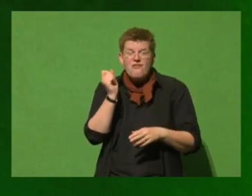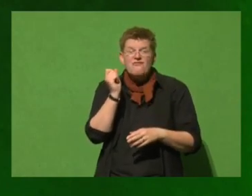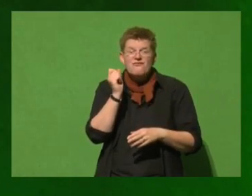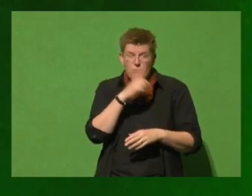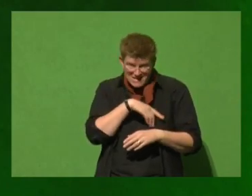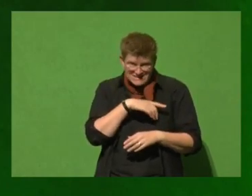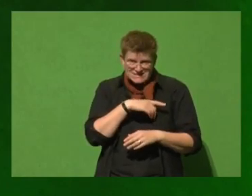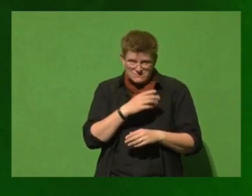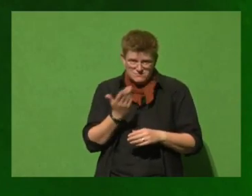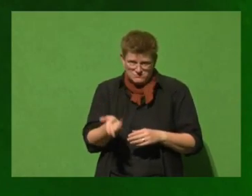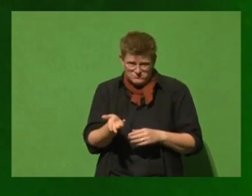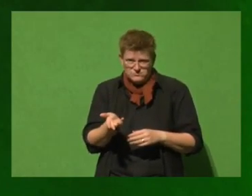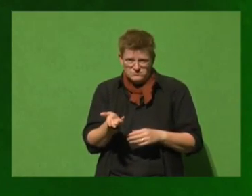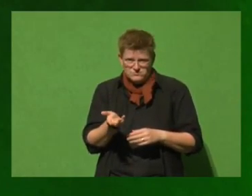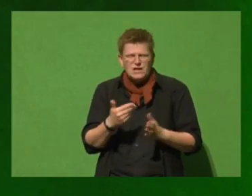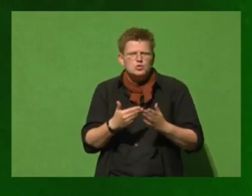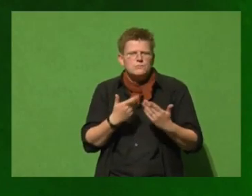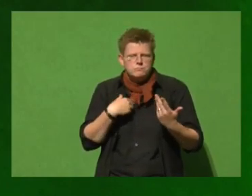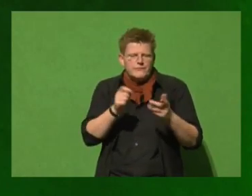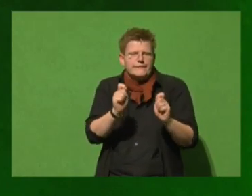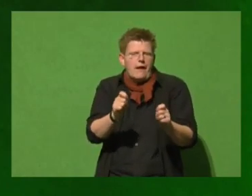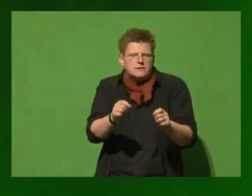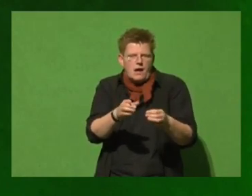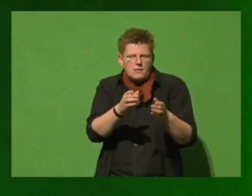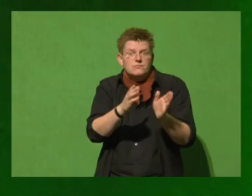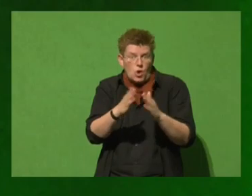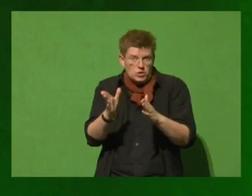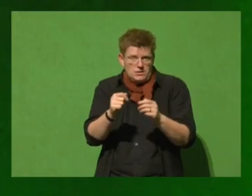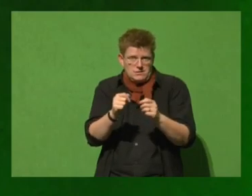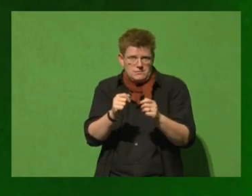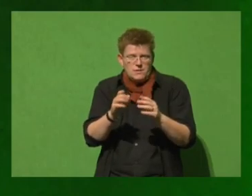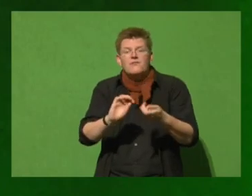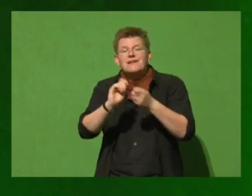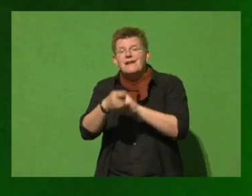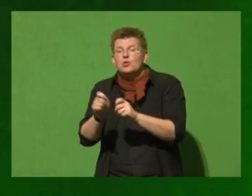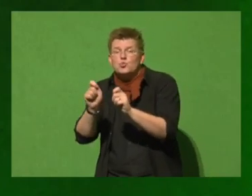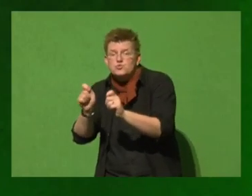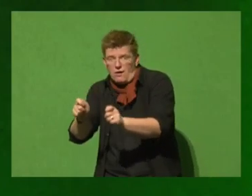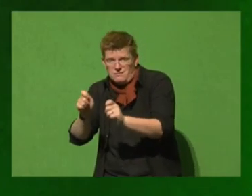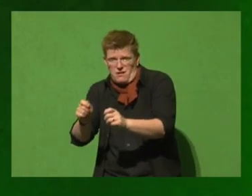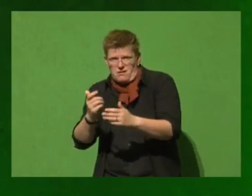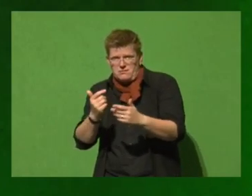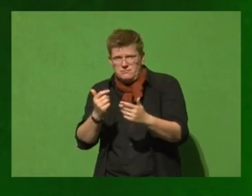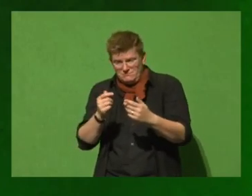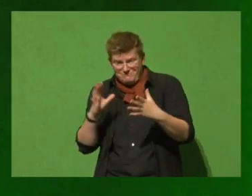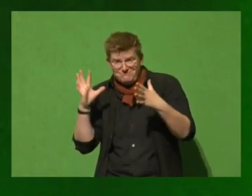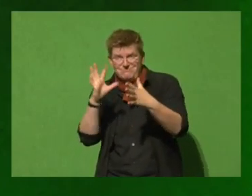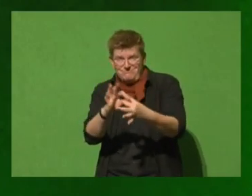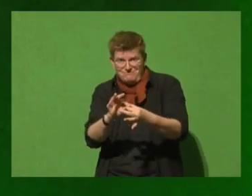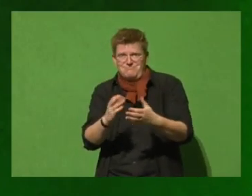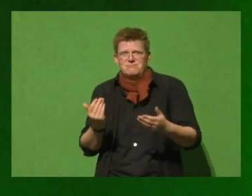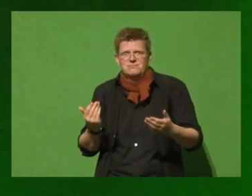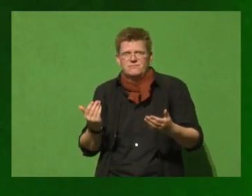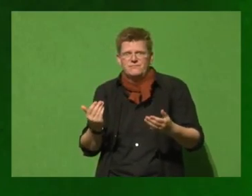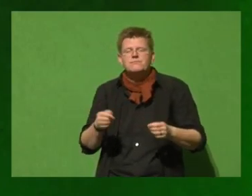Änderungsanträge anfallen, haben wir gesagt, da möchten wir dann, und die von euch nochmal gesagt werden, wir möchten sie trotzdem behandeln, haben wir